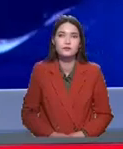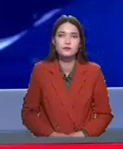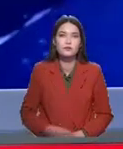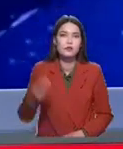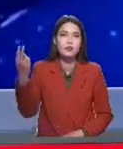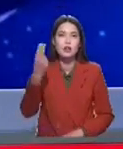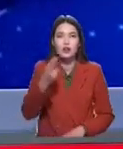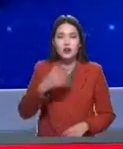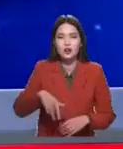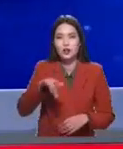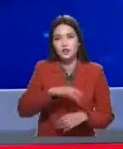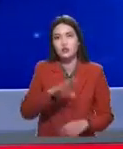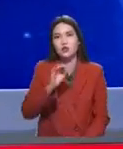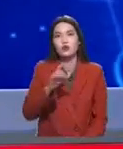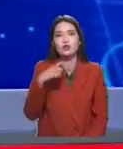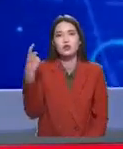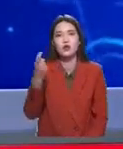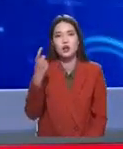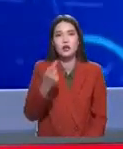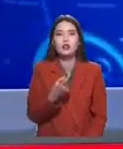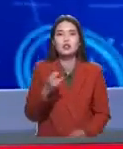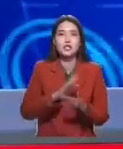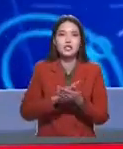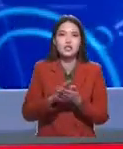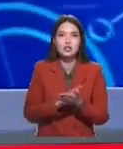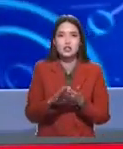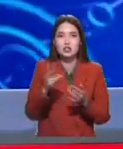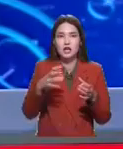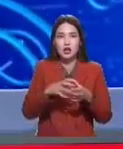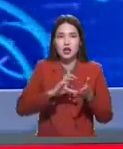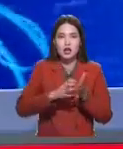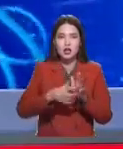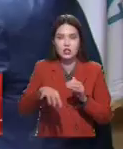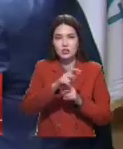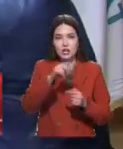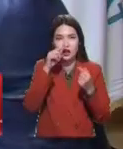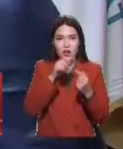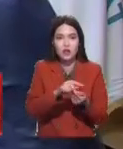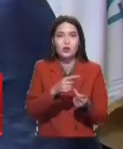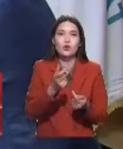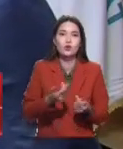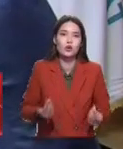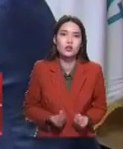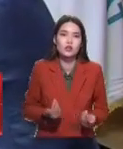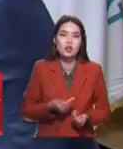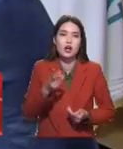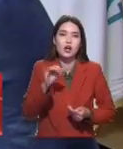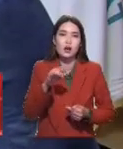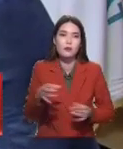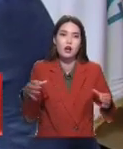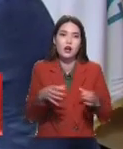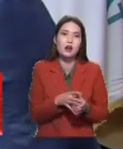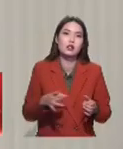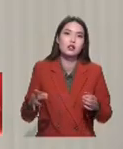Астана қаласының маңындағы Үркер шағын ауданында екі кәріз тазарту станциясының салынуына халық наразы. Тұрғындар базынасын айтып, Аманат партиясының